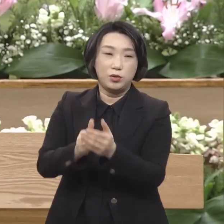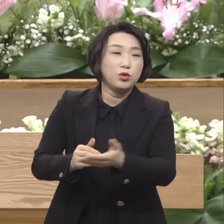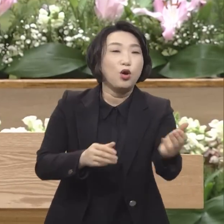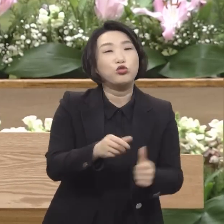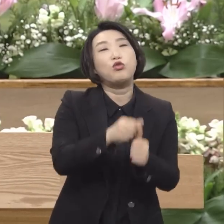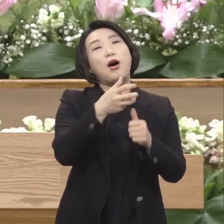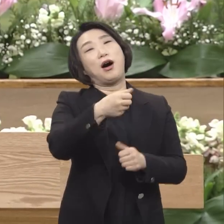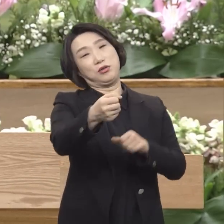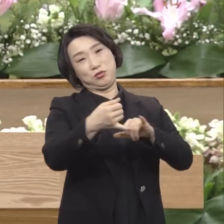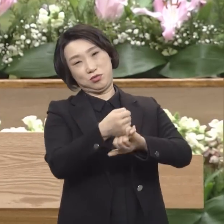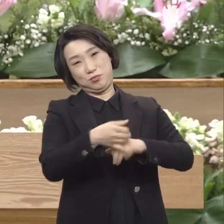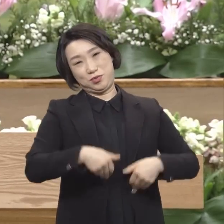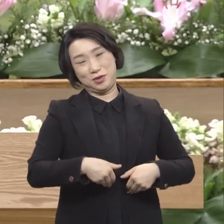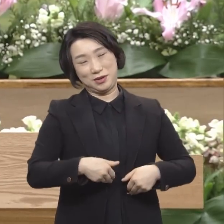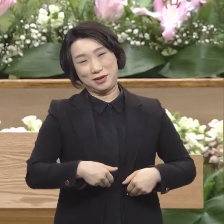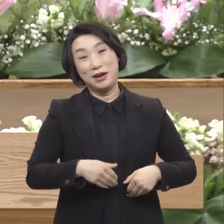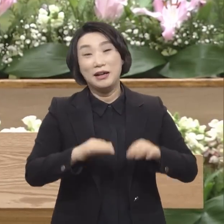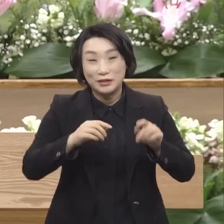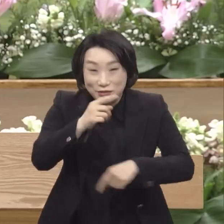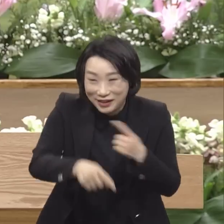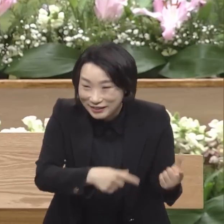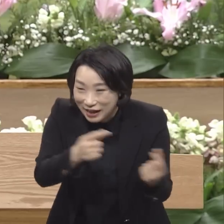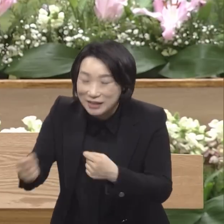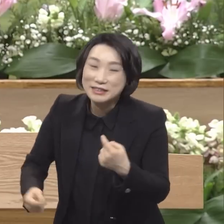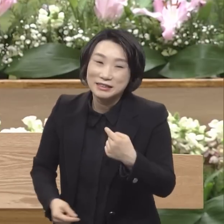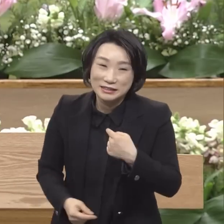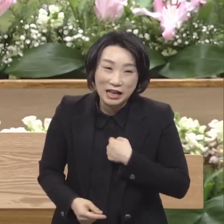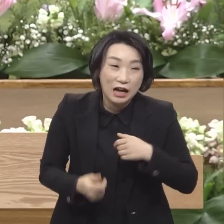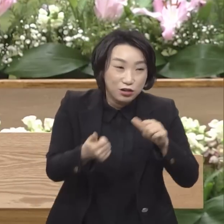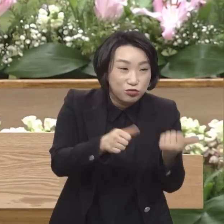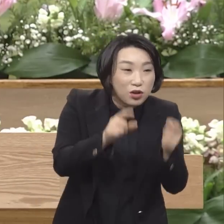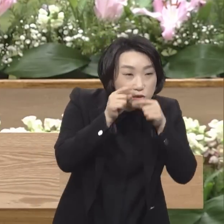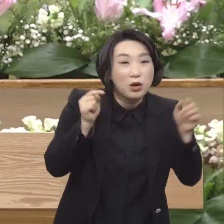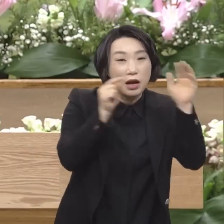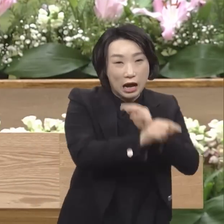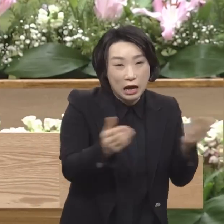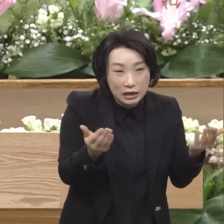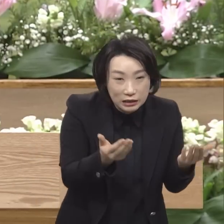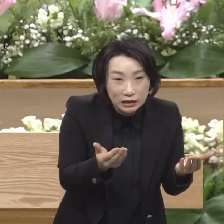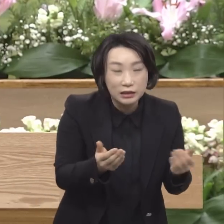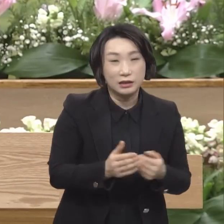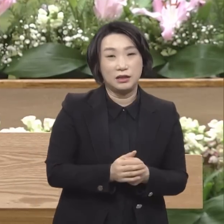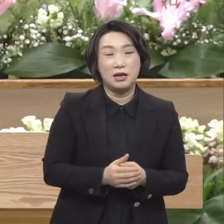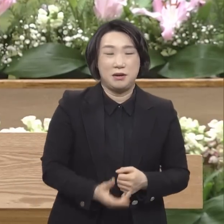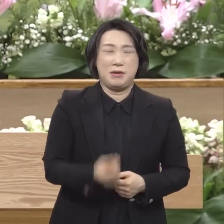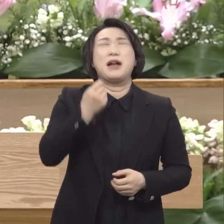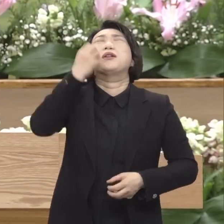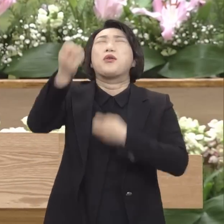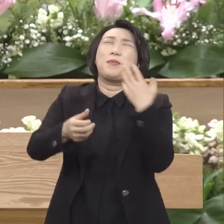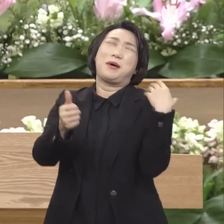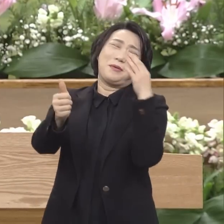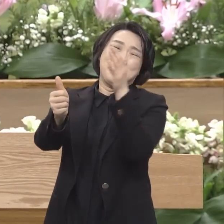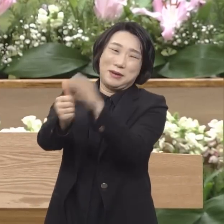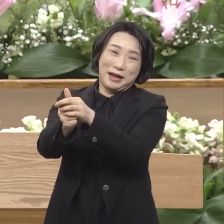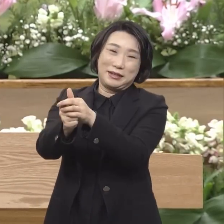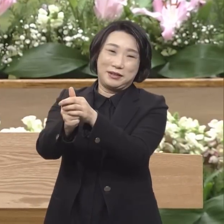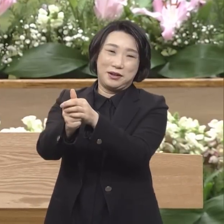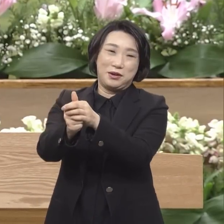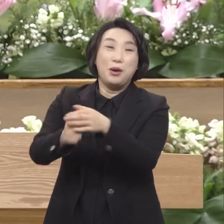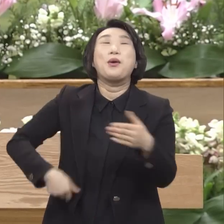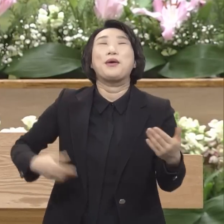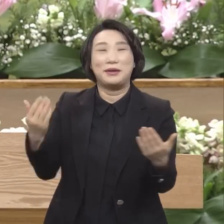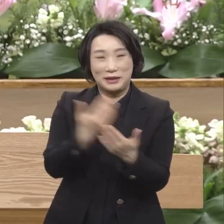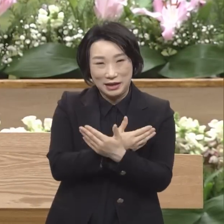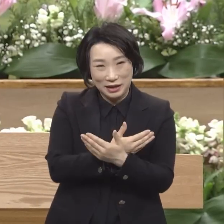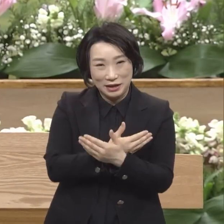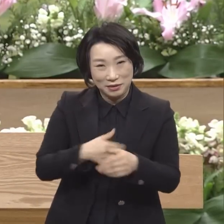이 말이야. 마치 너 죽어 지옥 갈 미천 빨리 내놔.